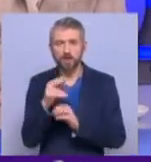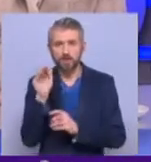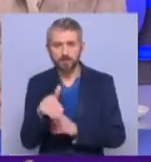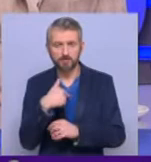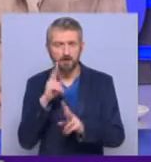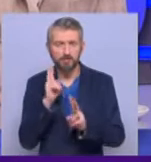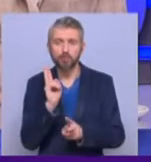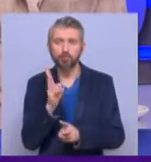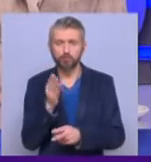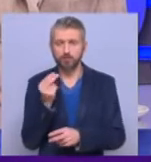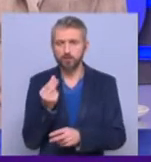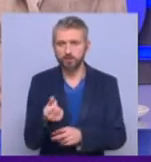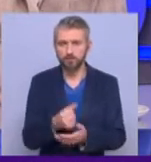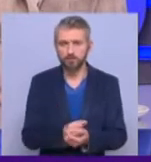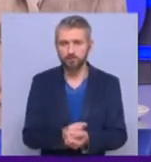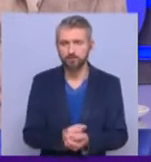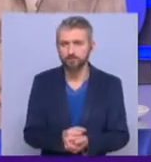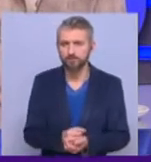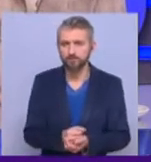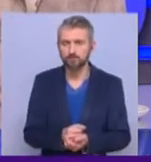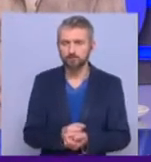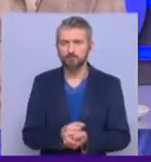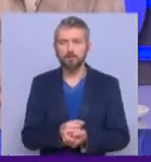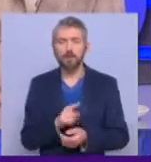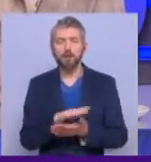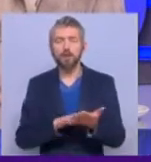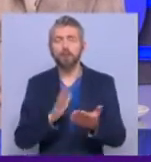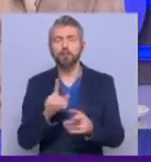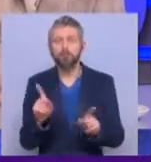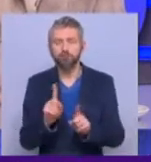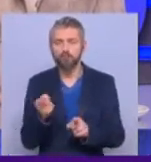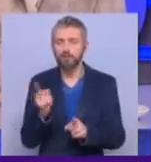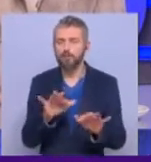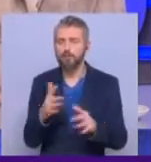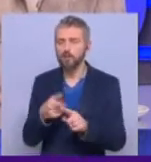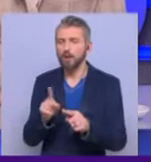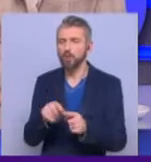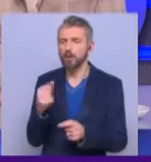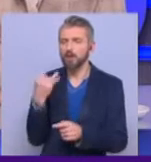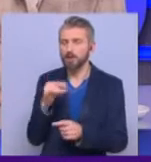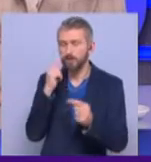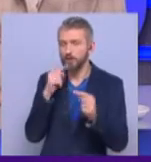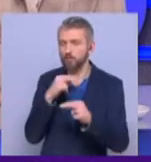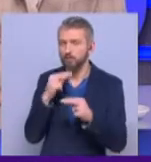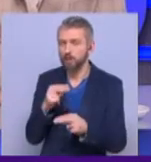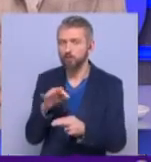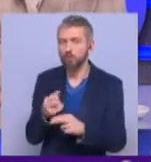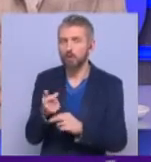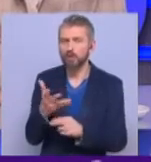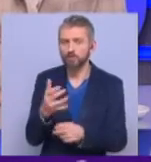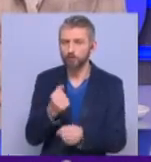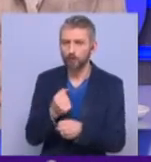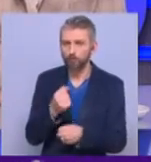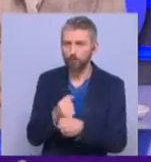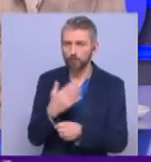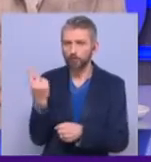навіть не знаю, хто платить. Колапс отраслі. От, то... ну, і що буде далі? Ті моменти, от, на яких Андрій акцентує внимание по количеству